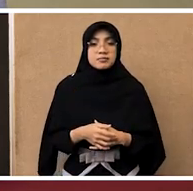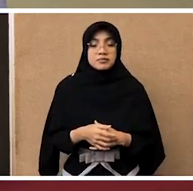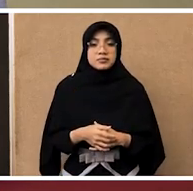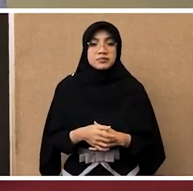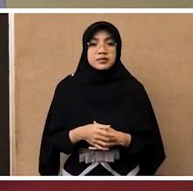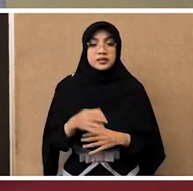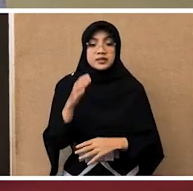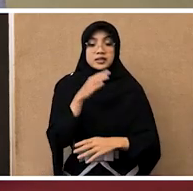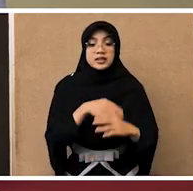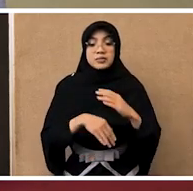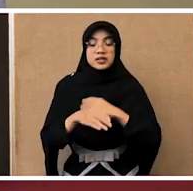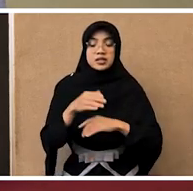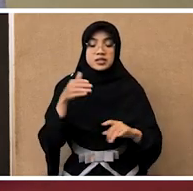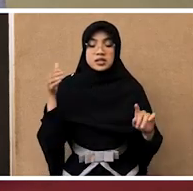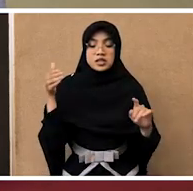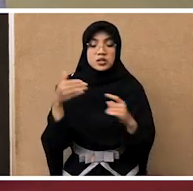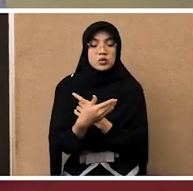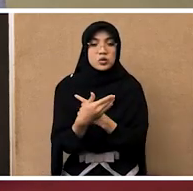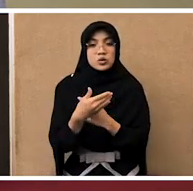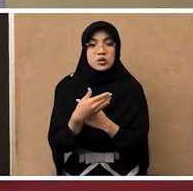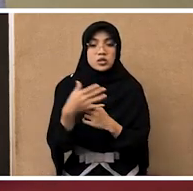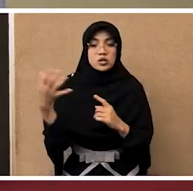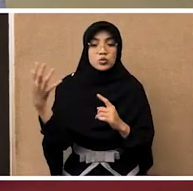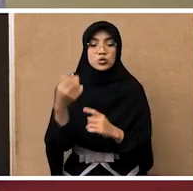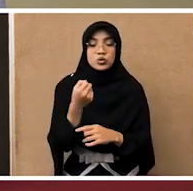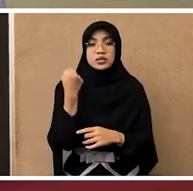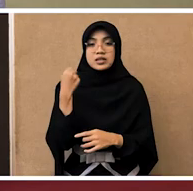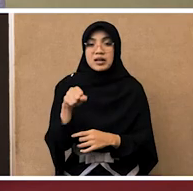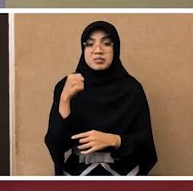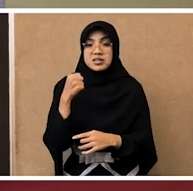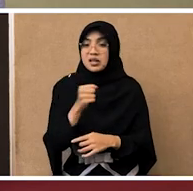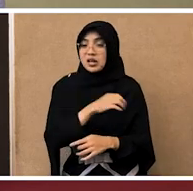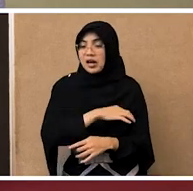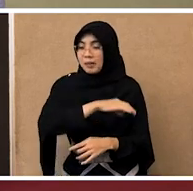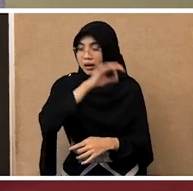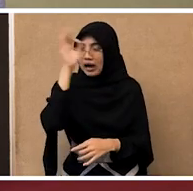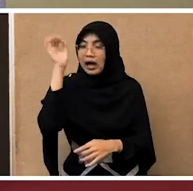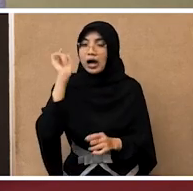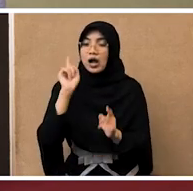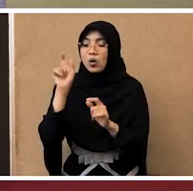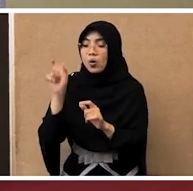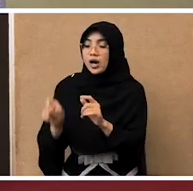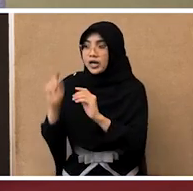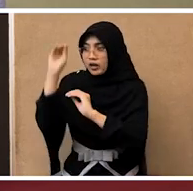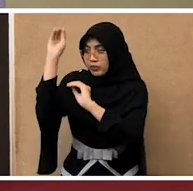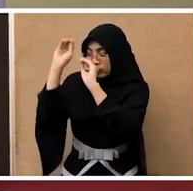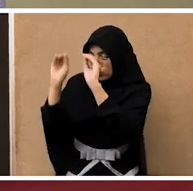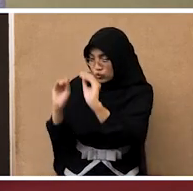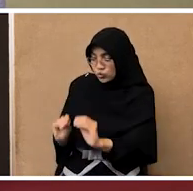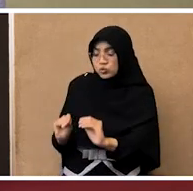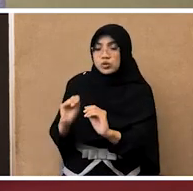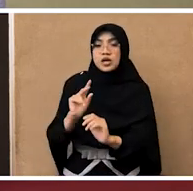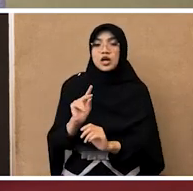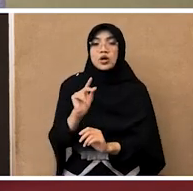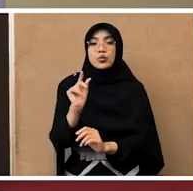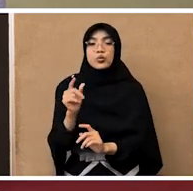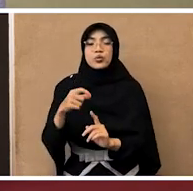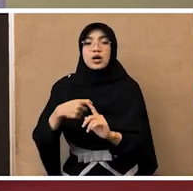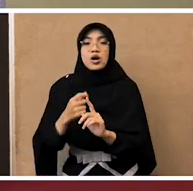terhadap penyandang disabilitas itu tidak akan pernah terwujud manakala kemudian perumus R KUHP